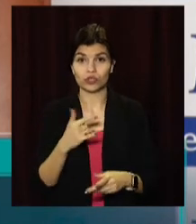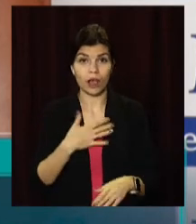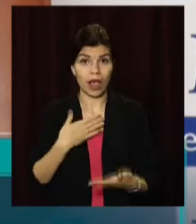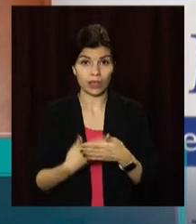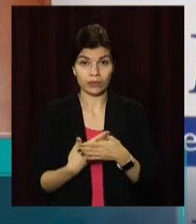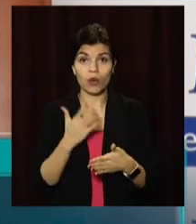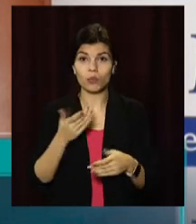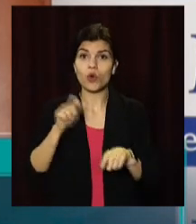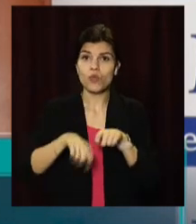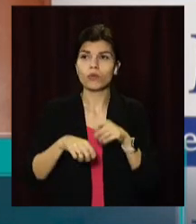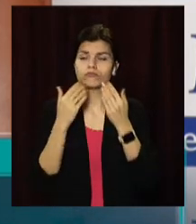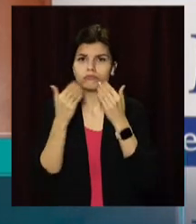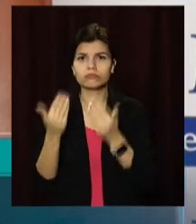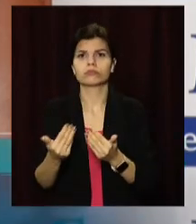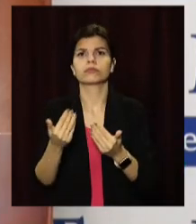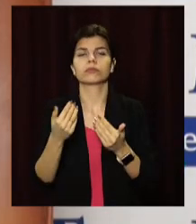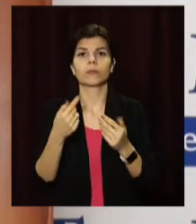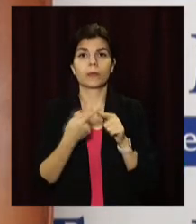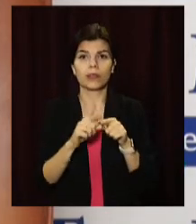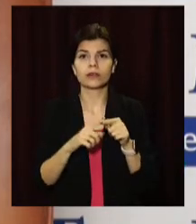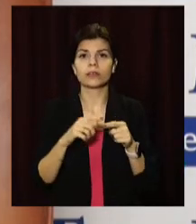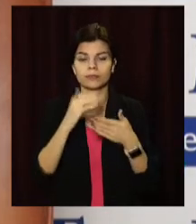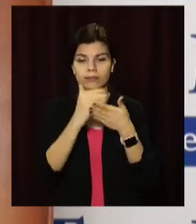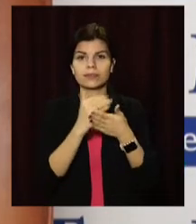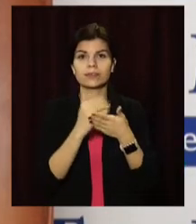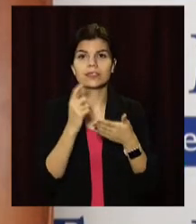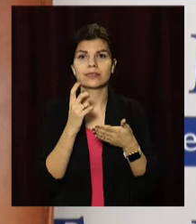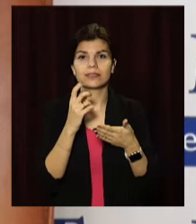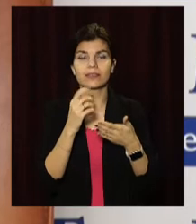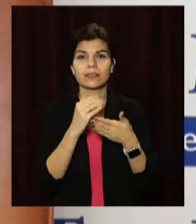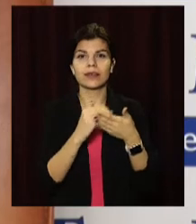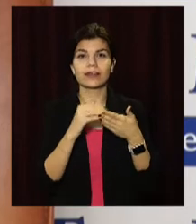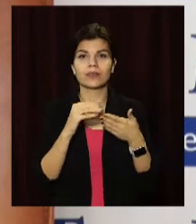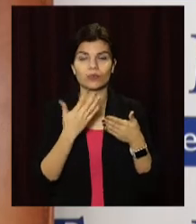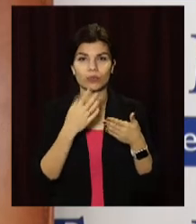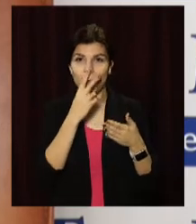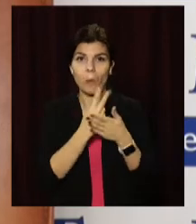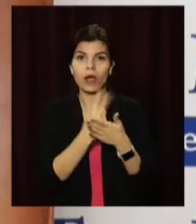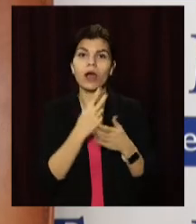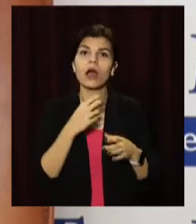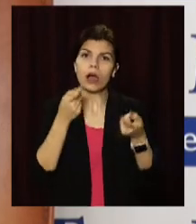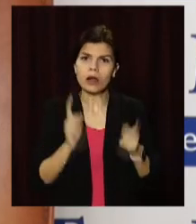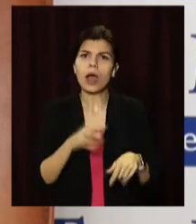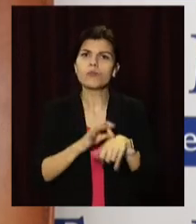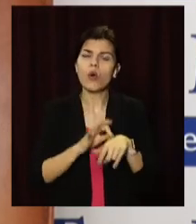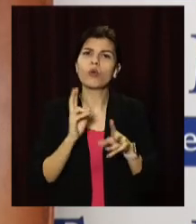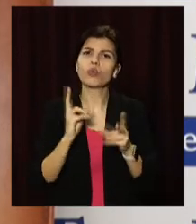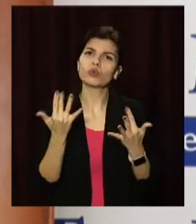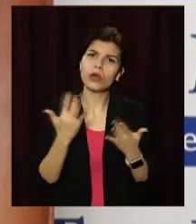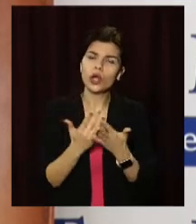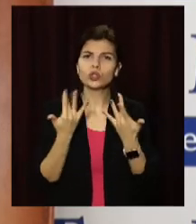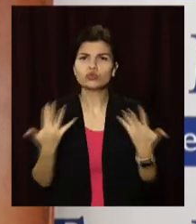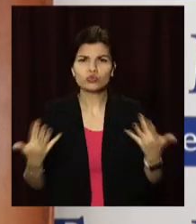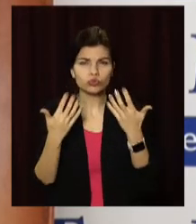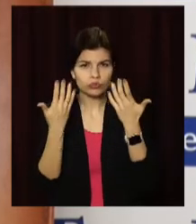будемо звертатись, тестуватись, у нас показник цей з одної сторони підвищиться, а з другої сторони ми виявимо